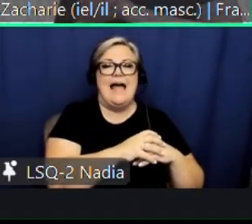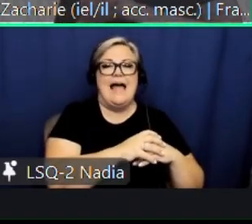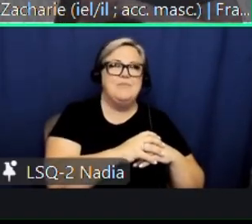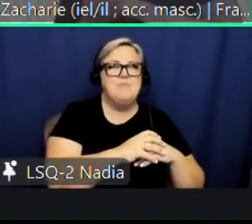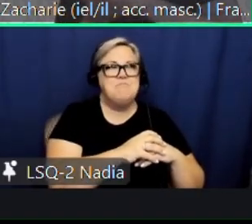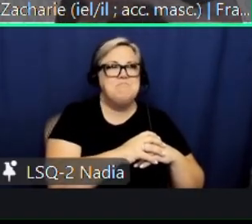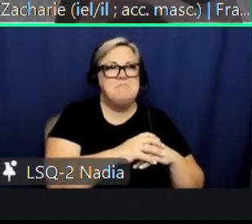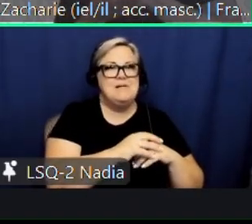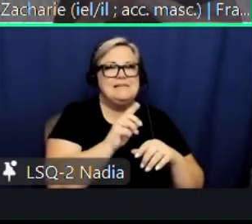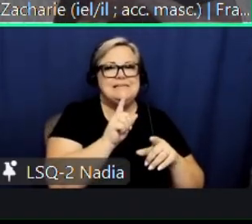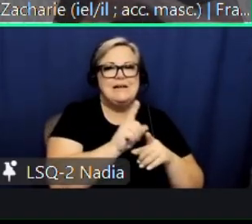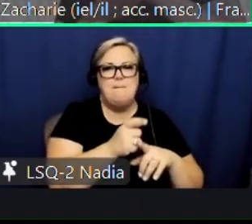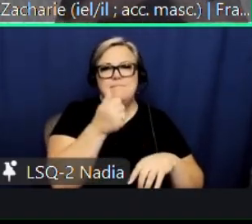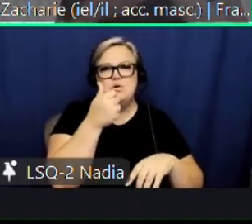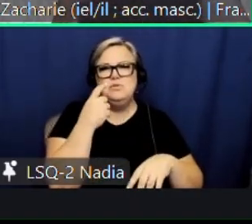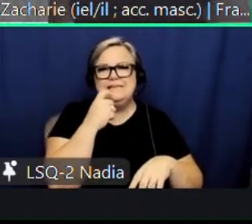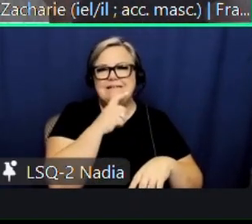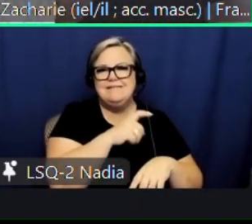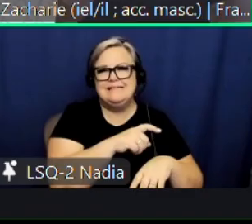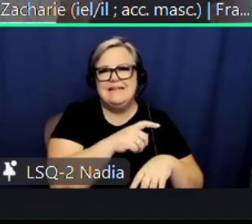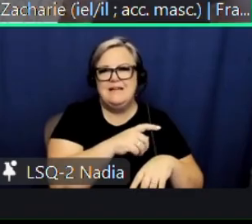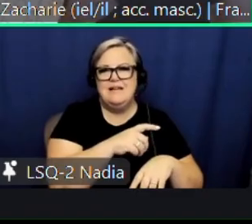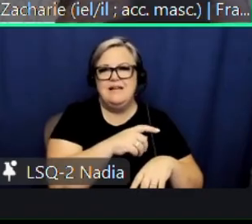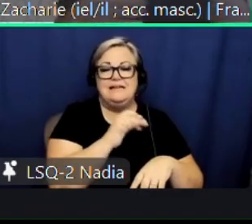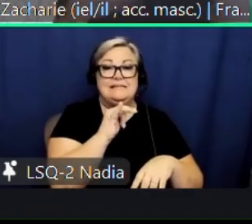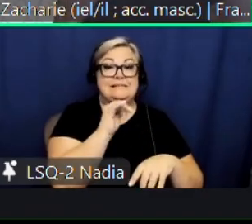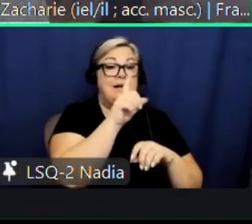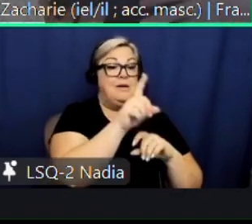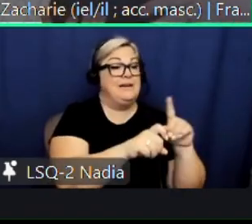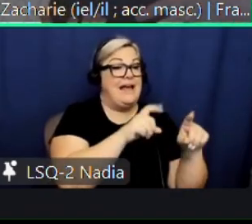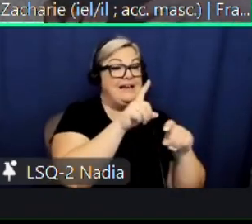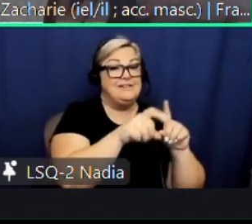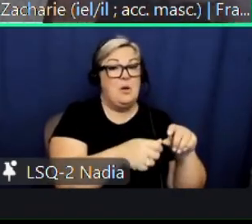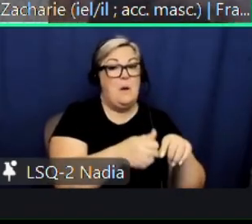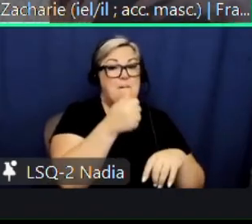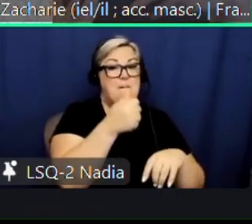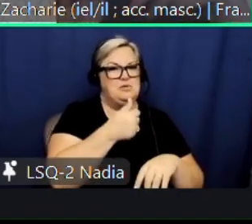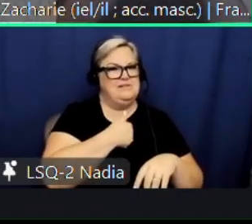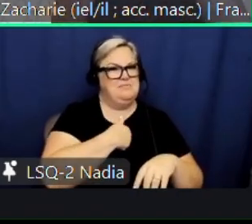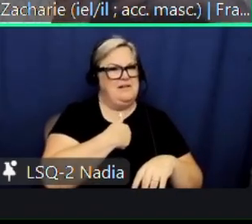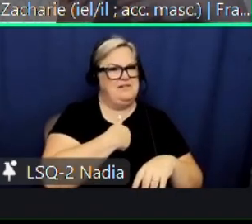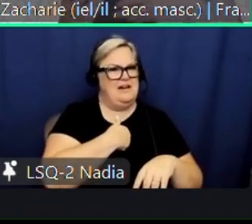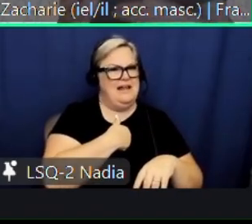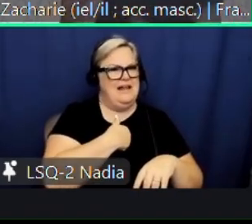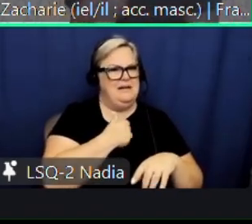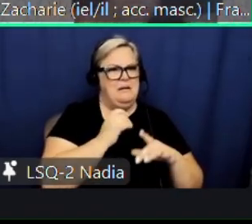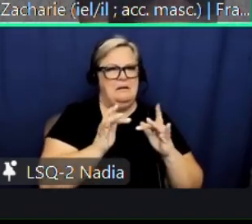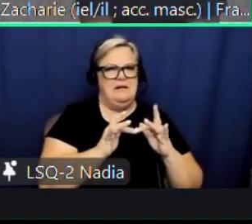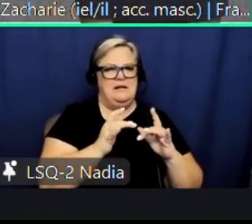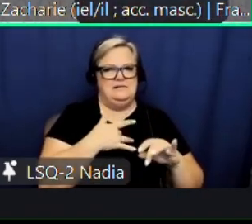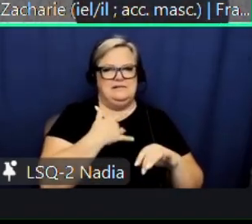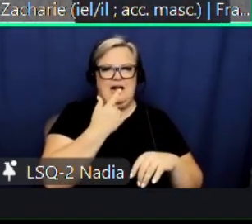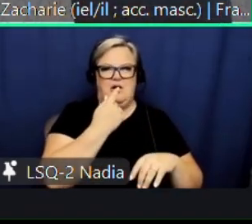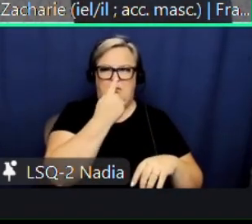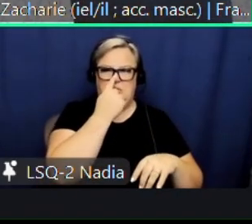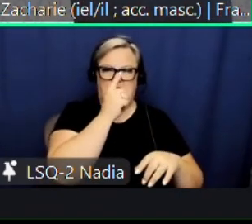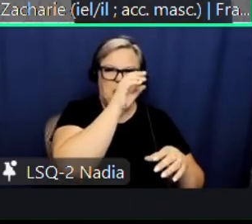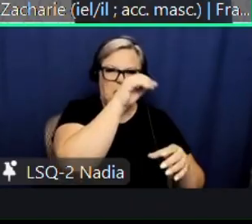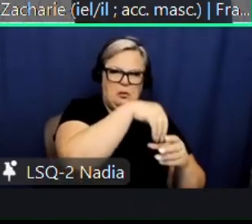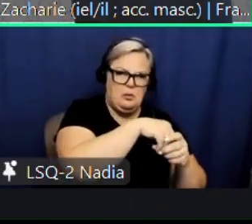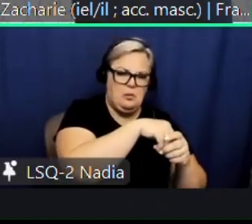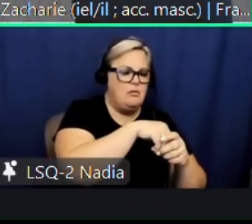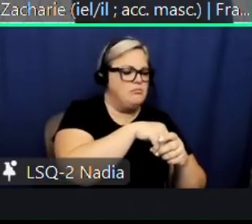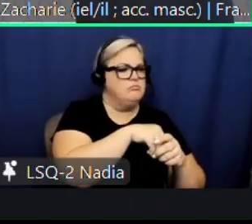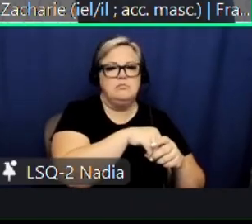plus difficiles, si vous posez des questions de nature plus personnelle, sensible ou intrusive, vous pouvez